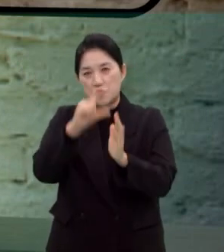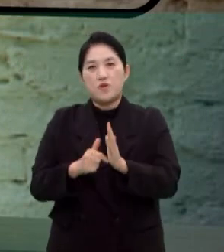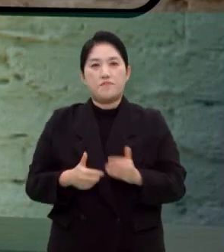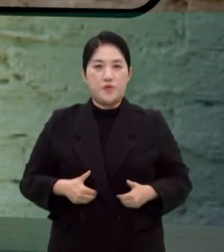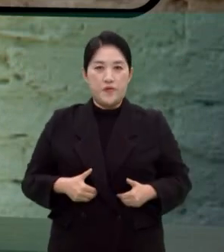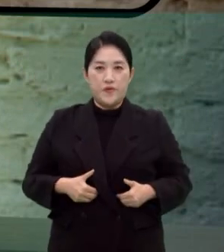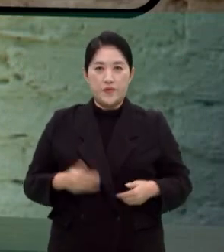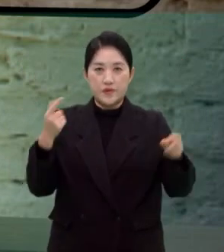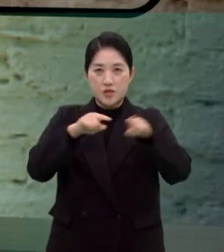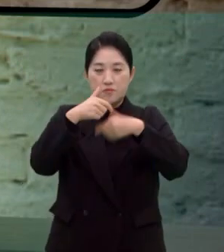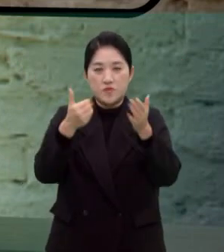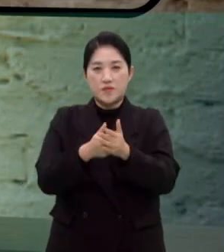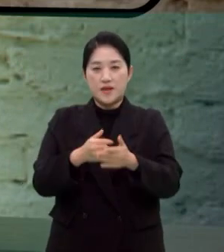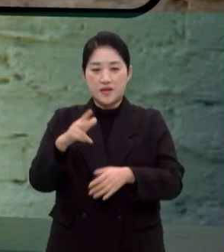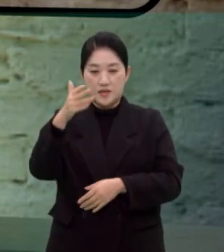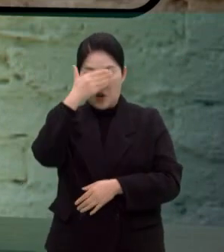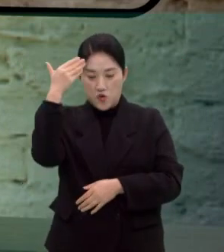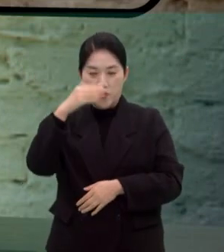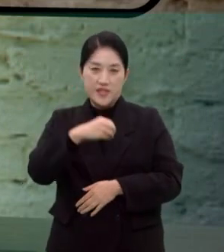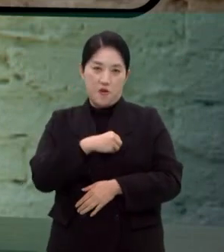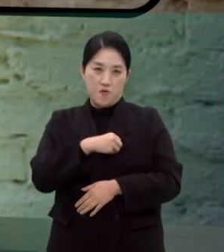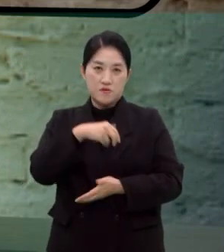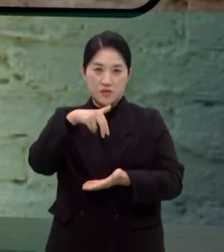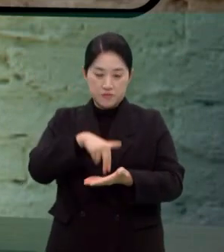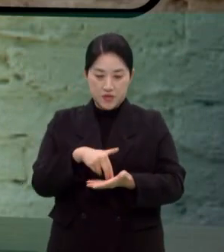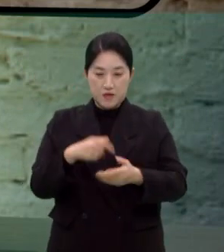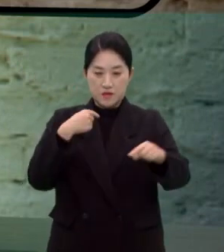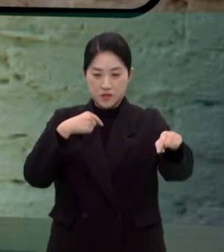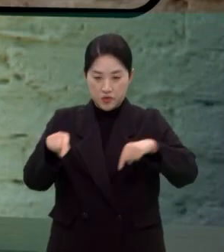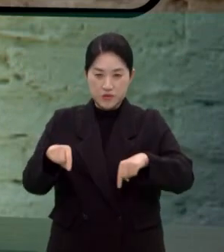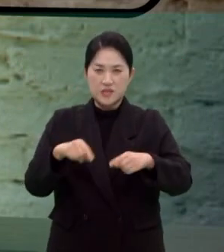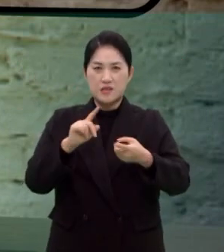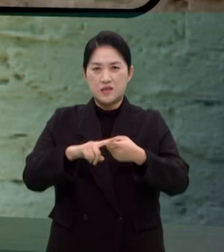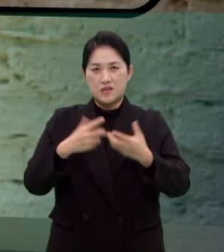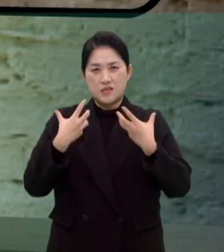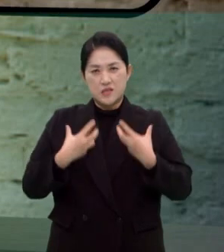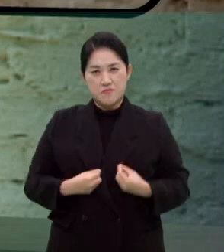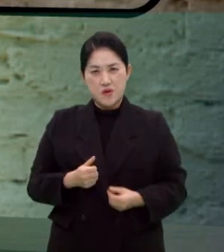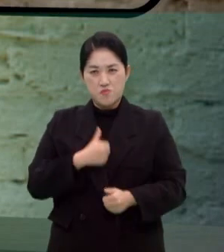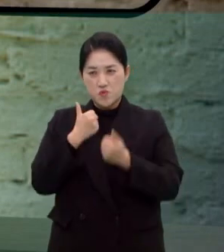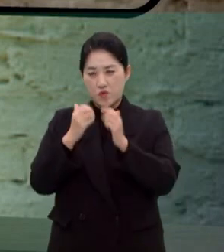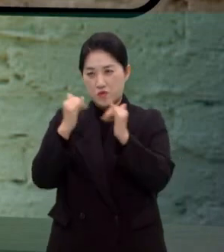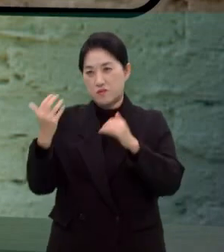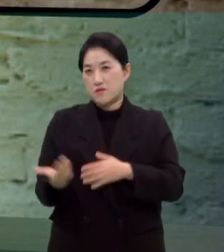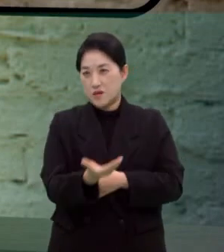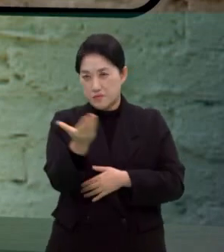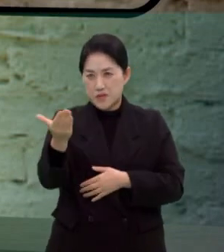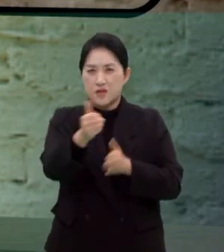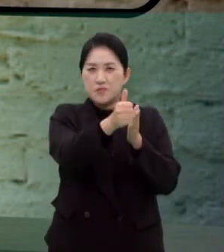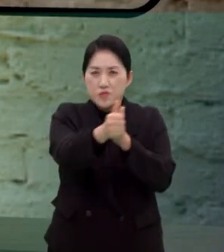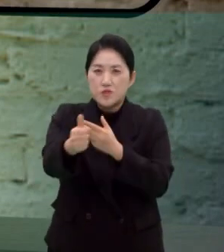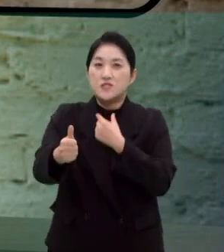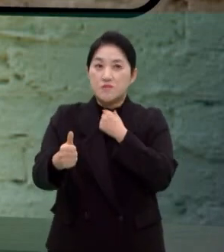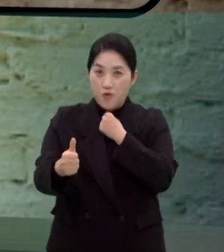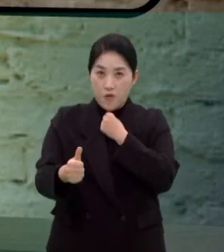더불어민주당의 청년 당원으로서 정치에 실망하고 또 분노한 청년들께 요청드리고